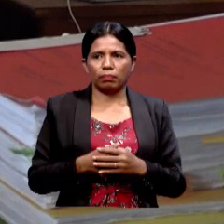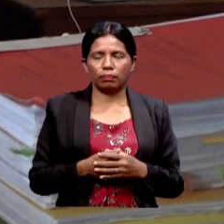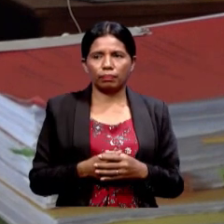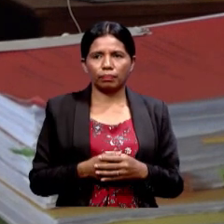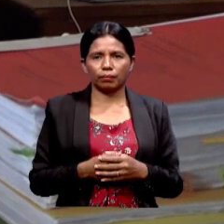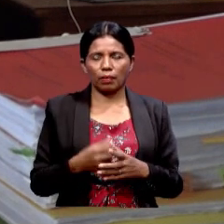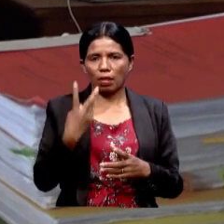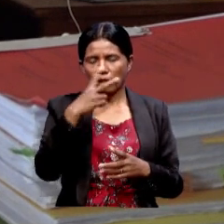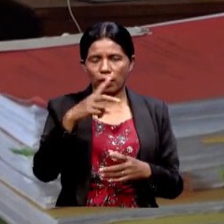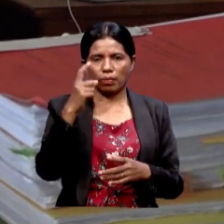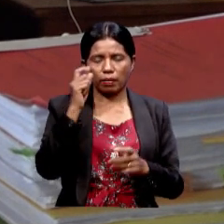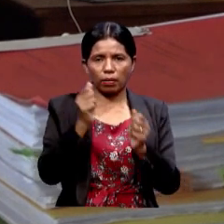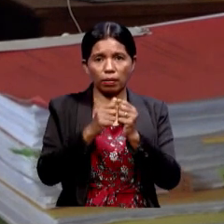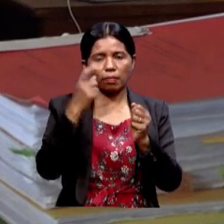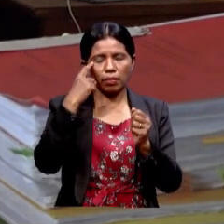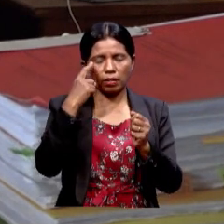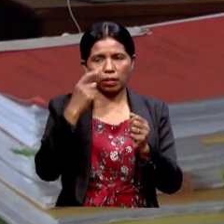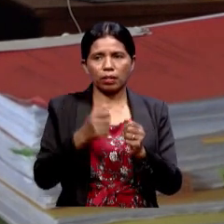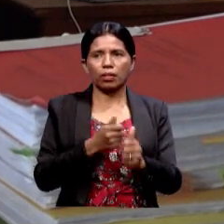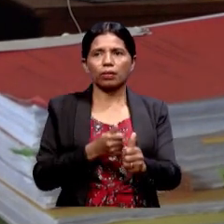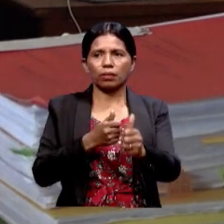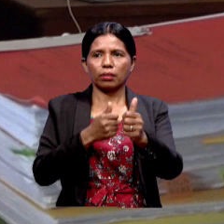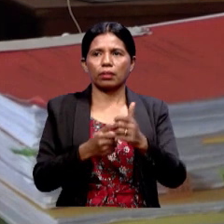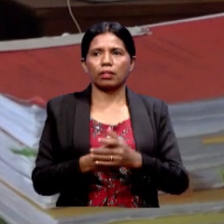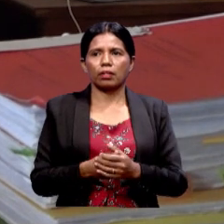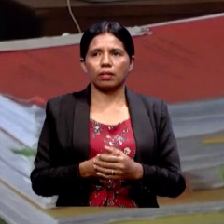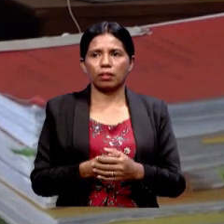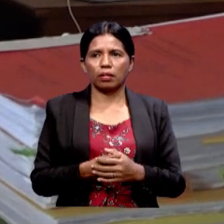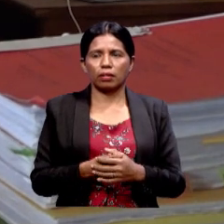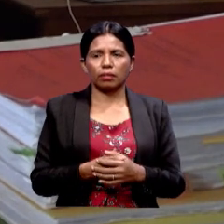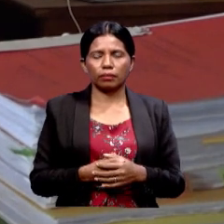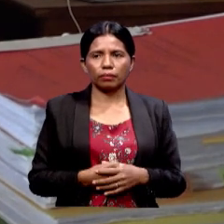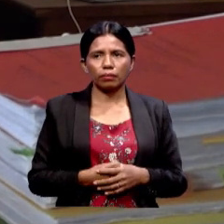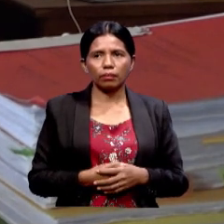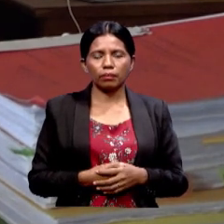hari hormatan. Oh dunia tu hela ini tambah sinar rumah le.